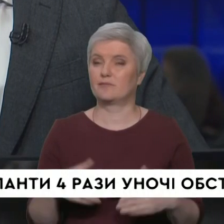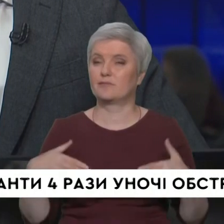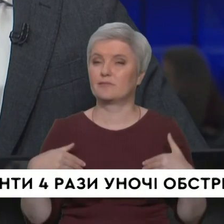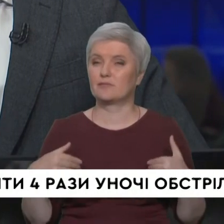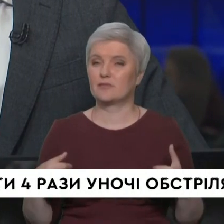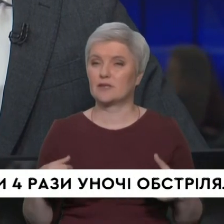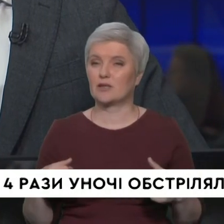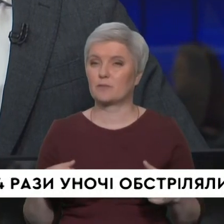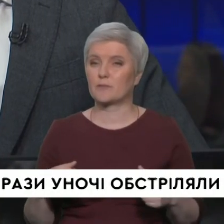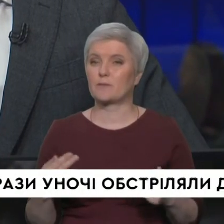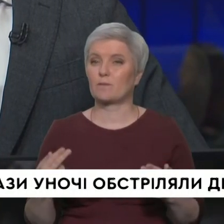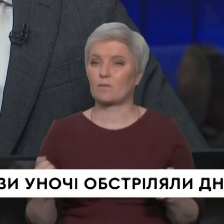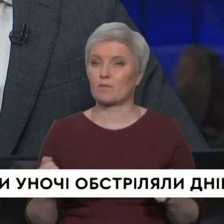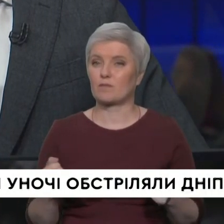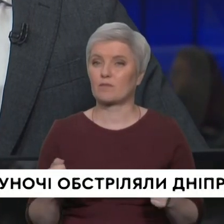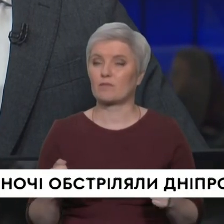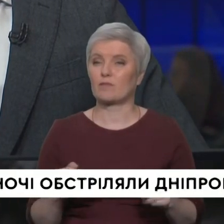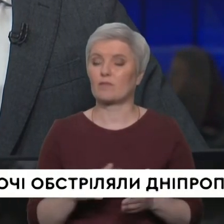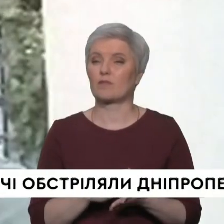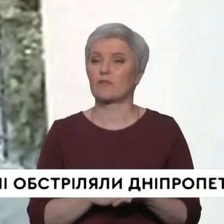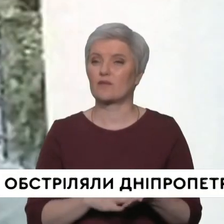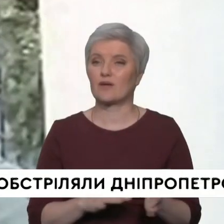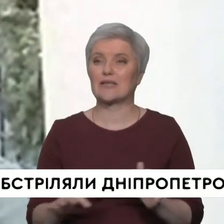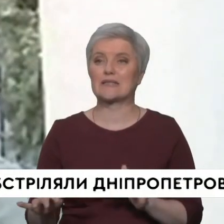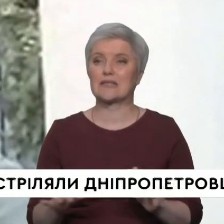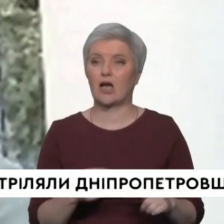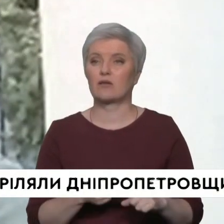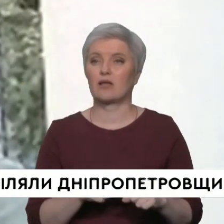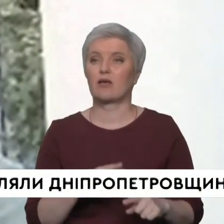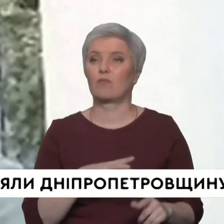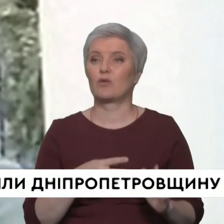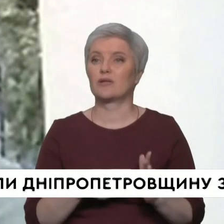Вітаю, студію. Так, тривають заходи, які були заплановано.